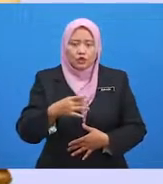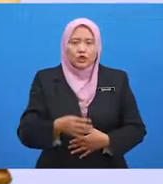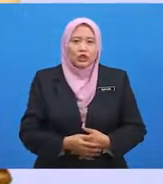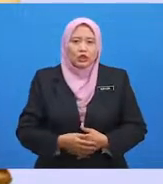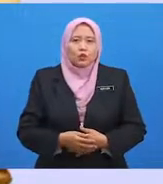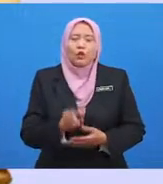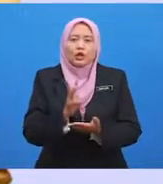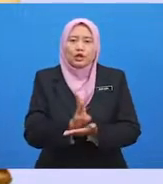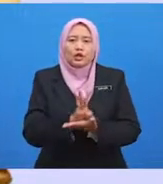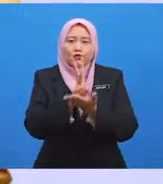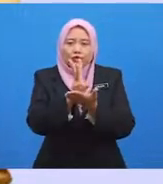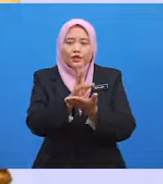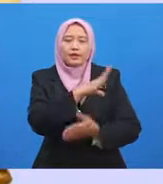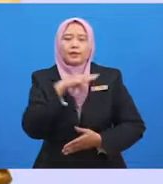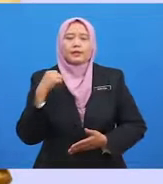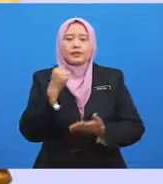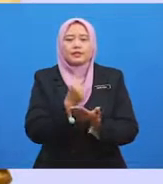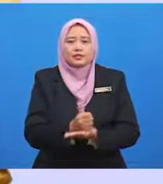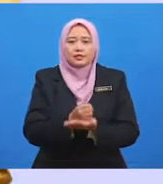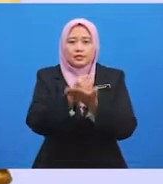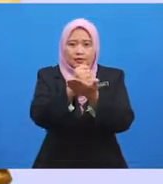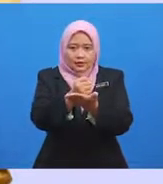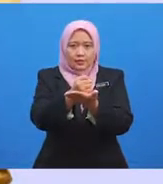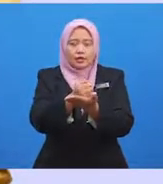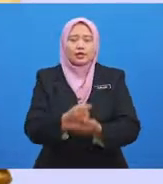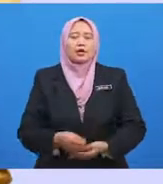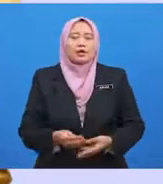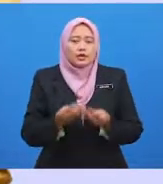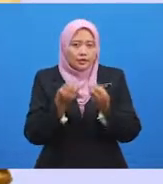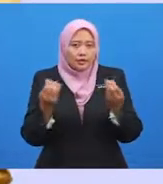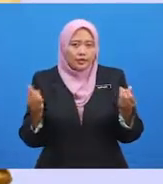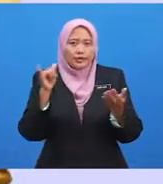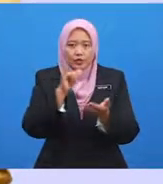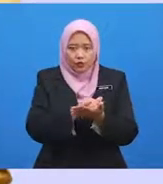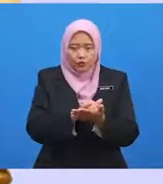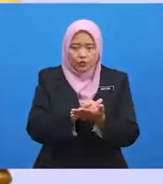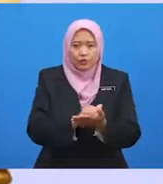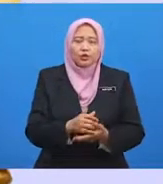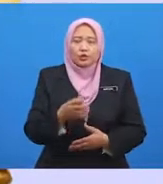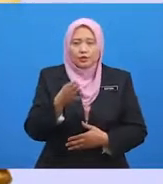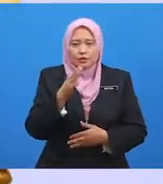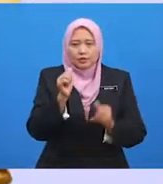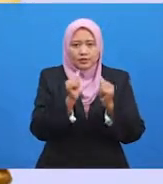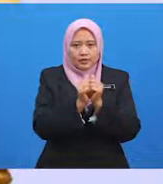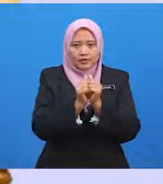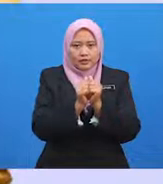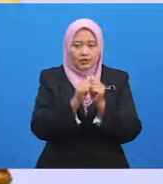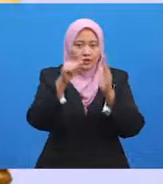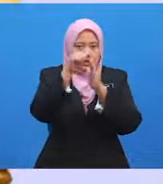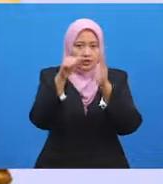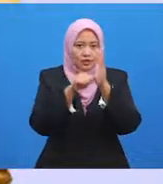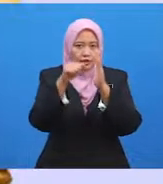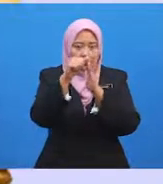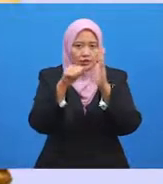manfaatnya lalu Umar mengeluarkan sedekah hasil tanah itu dengan syarat tanahnya tidak